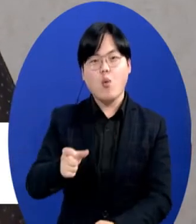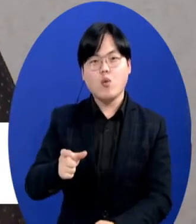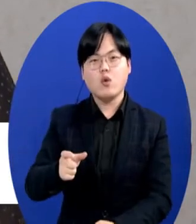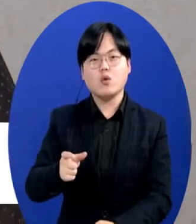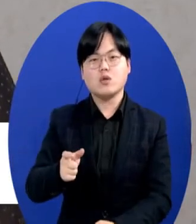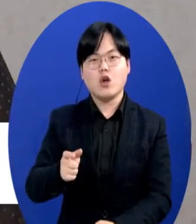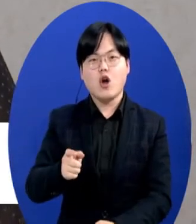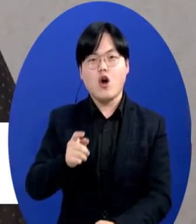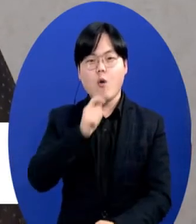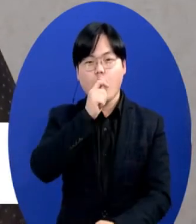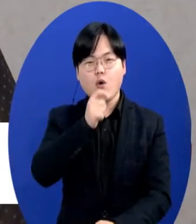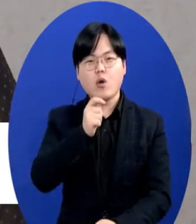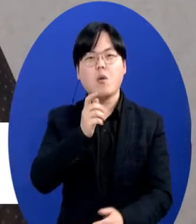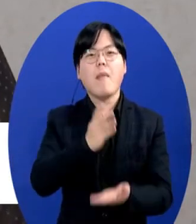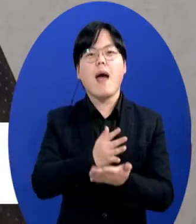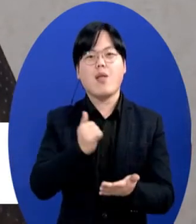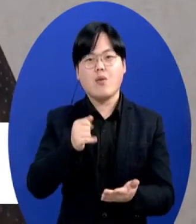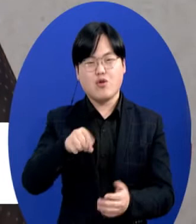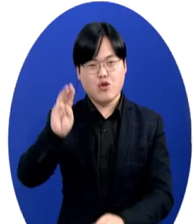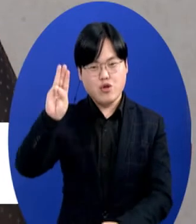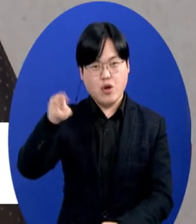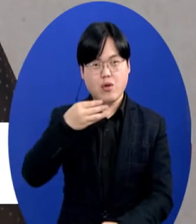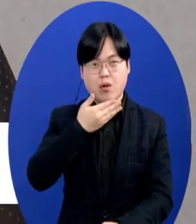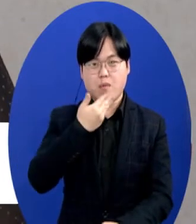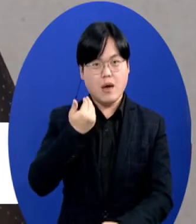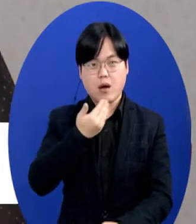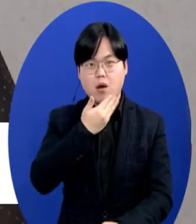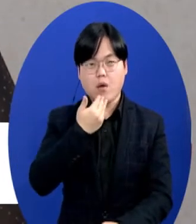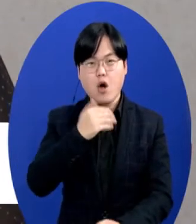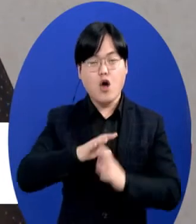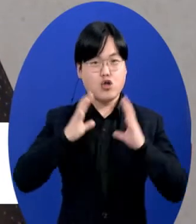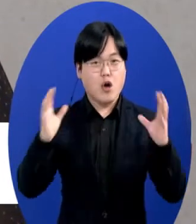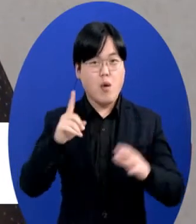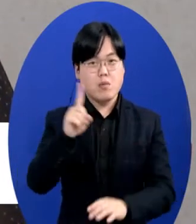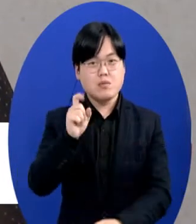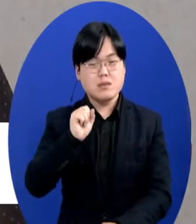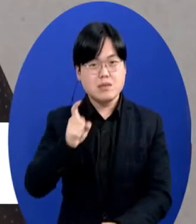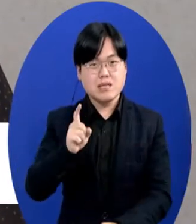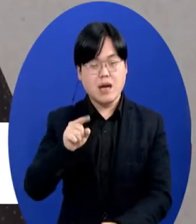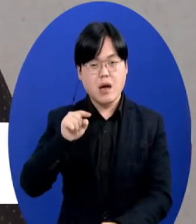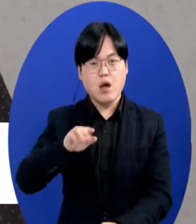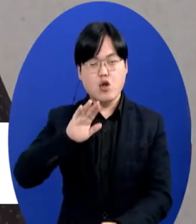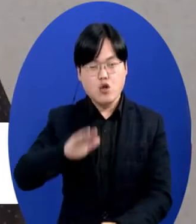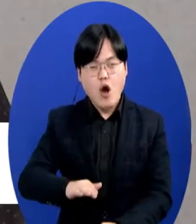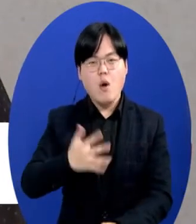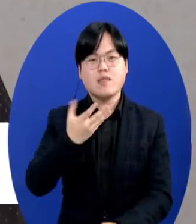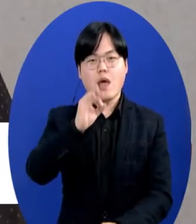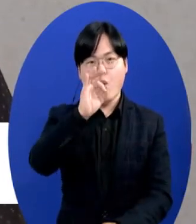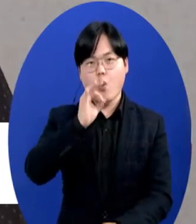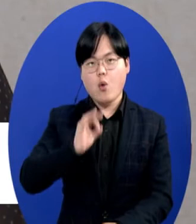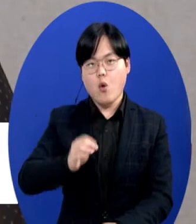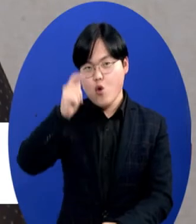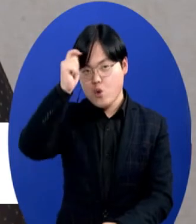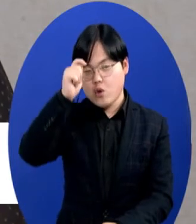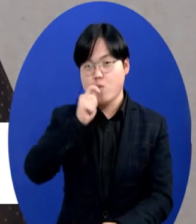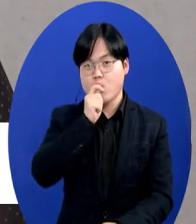бас үзүүлж байгаа хөнгөлөлт байна өгөхөр өнөөдөр бол тодорхой биш байна. А томоохон худалдааны төвүүд дээр дор хаяж 50% хүртэл одоо түрээсийн